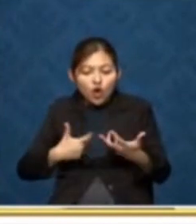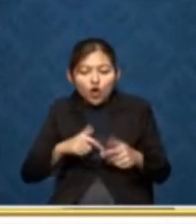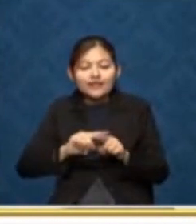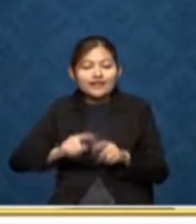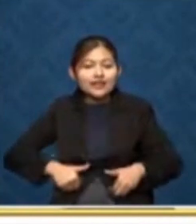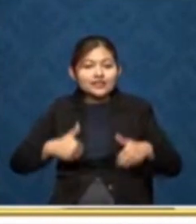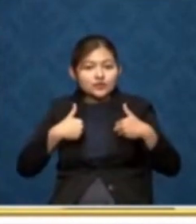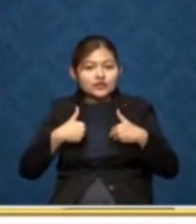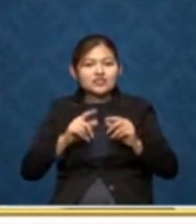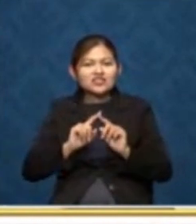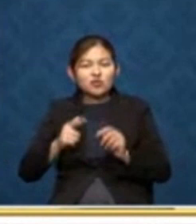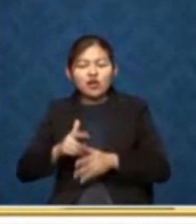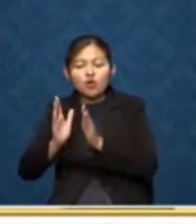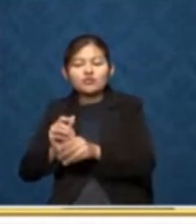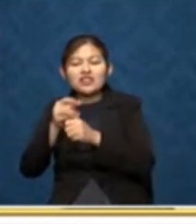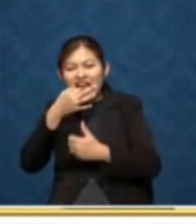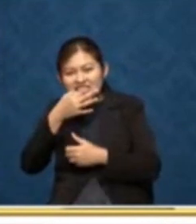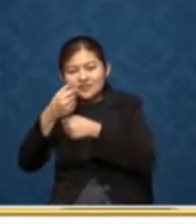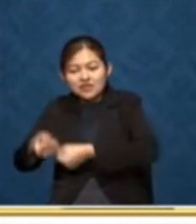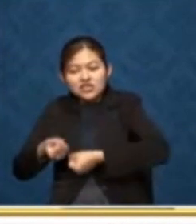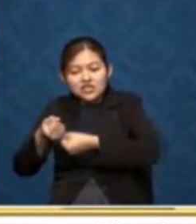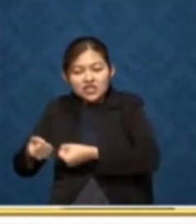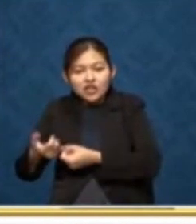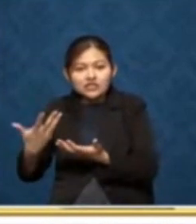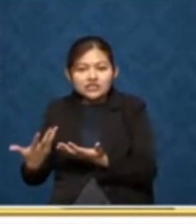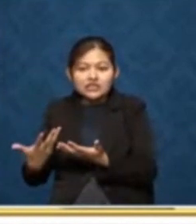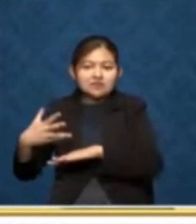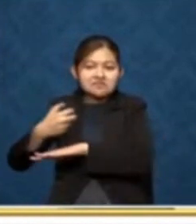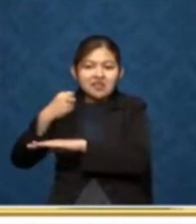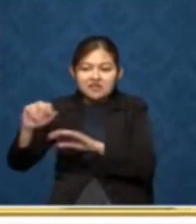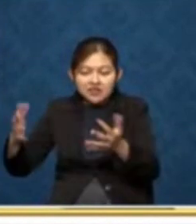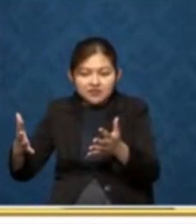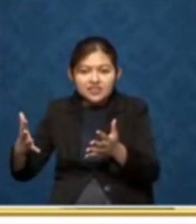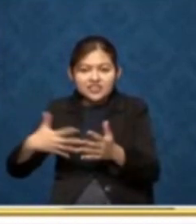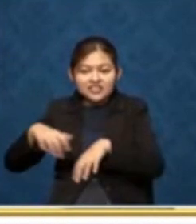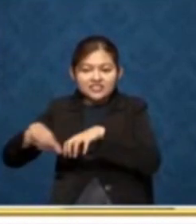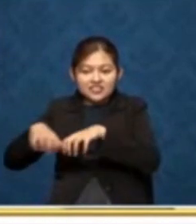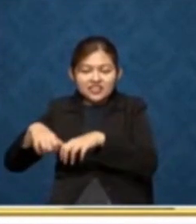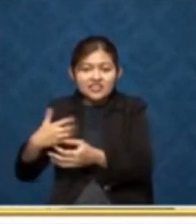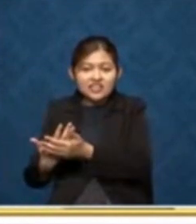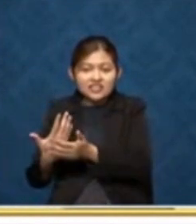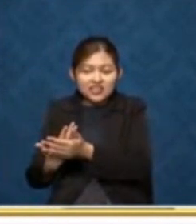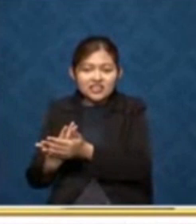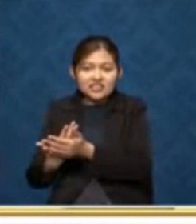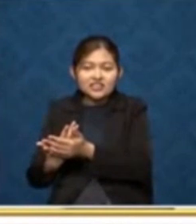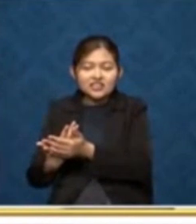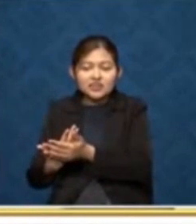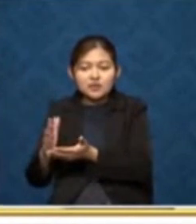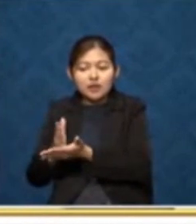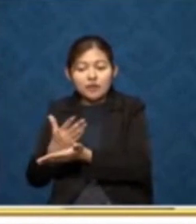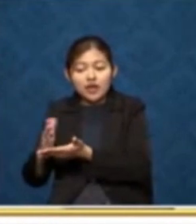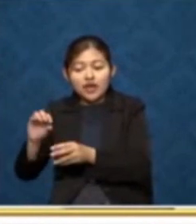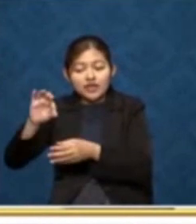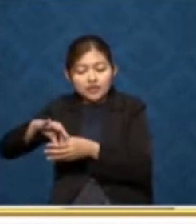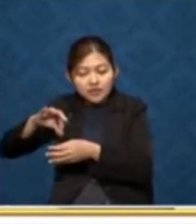มีหลักทรัพย์หรือไม่มีอำนาจที่จะบริหารจัดการเงินในตอนที่มีแรงทำง